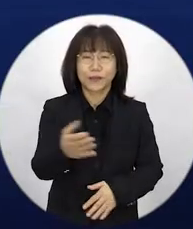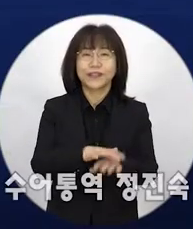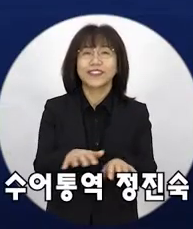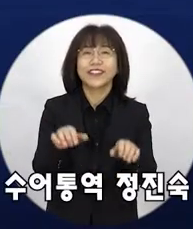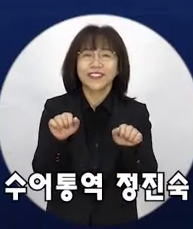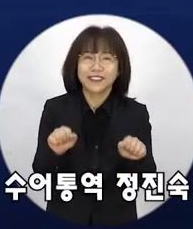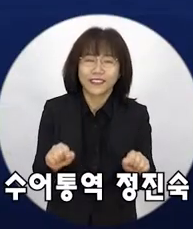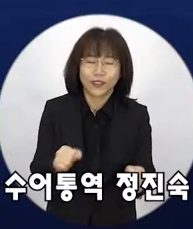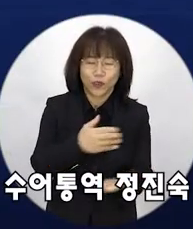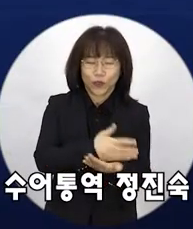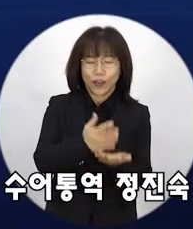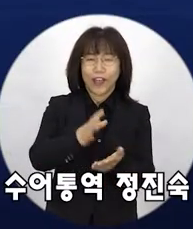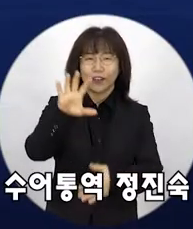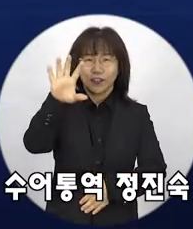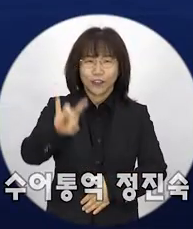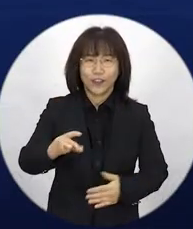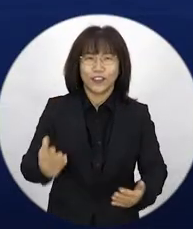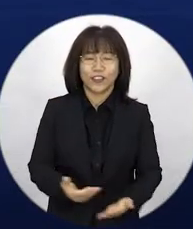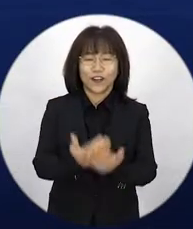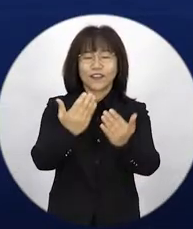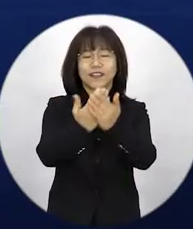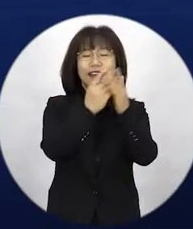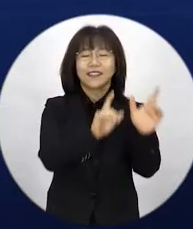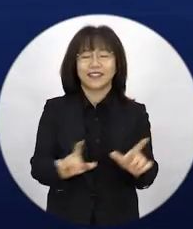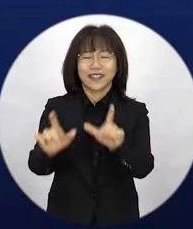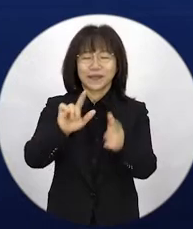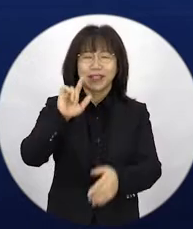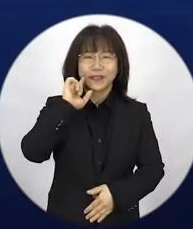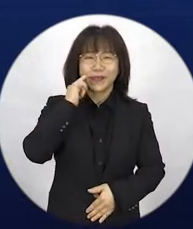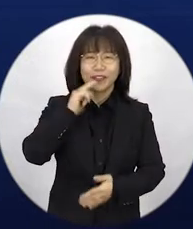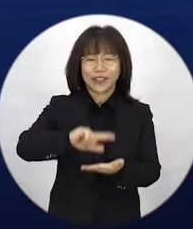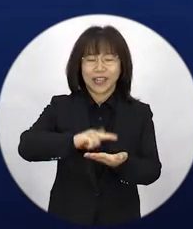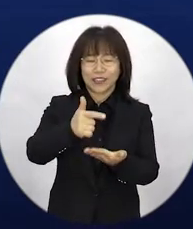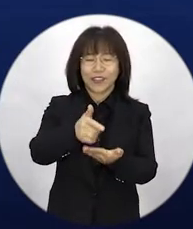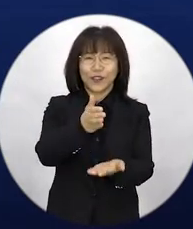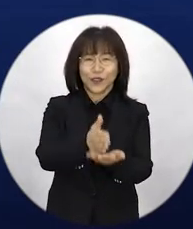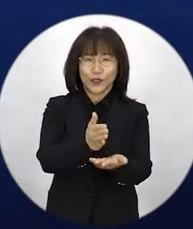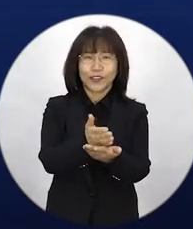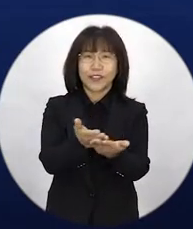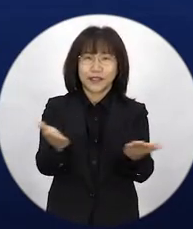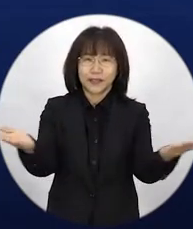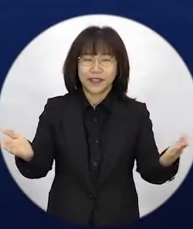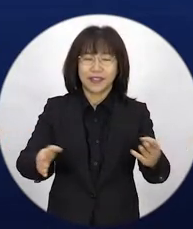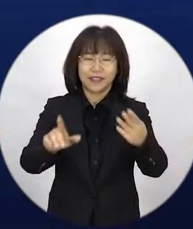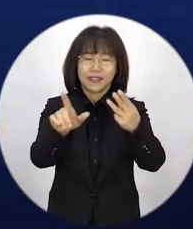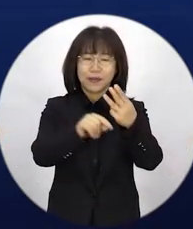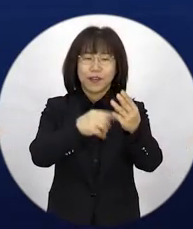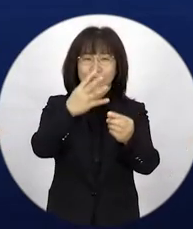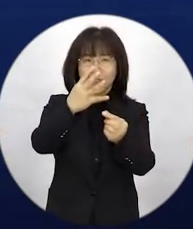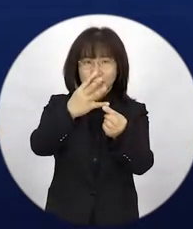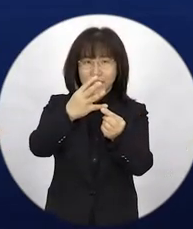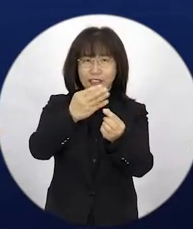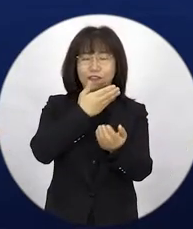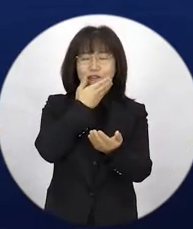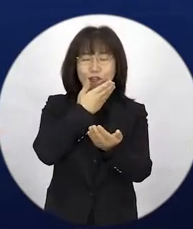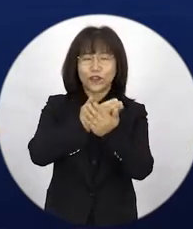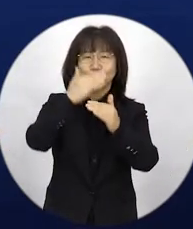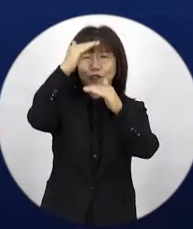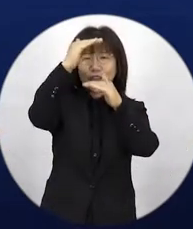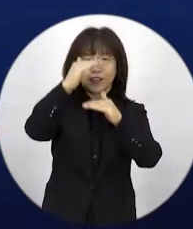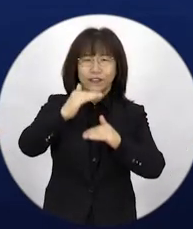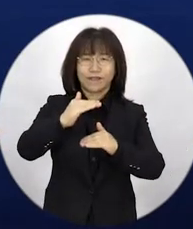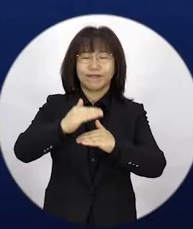구민 여러분 안녕하십니까? 조화로운 성장, 삶이 아름다운 강서, 아이강서TV 김민주입니다. 3월 넷째 주 주간